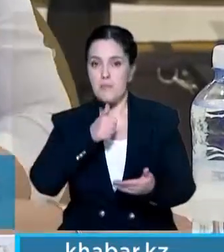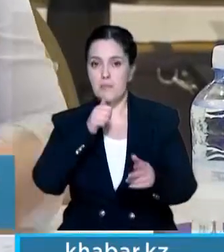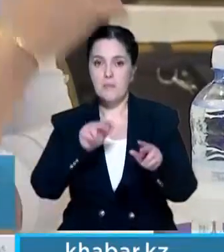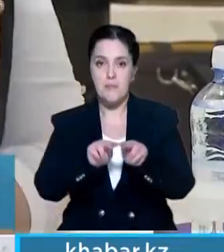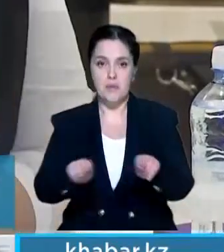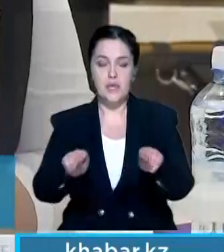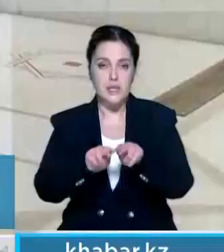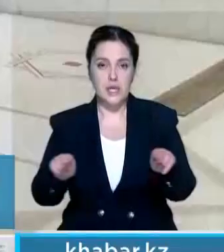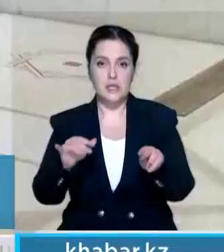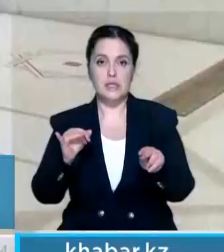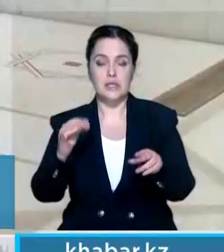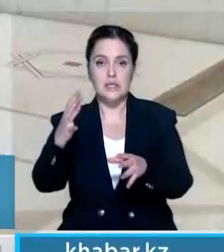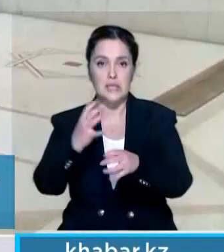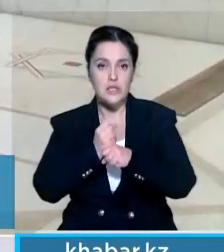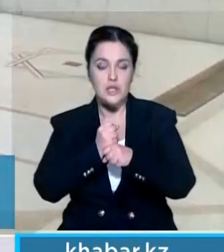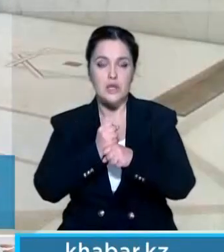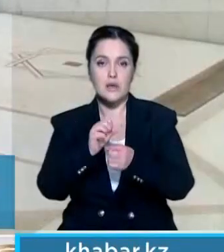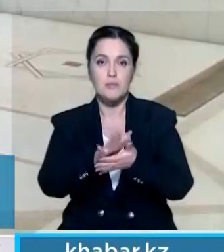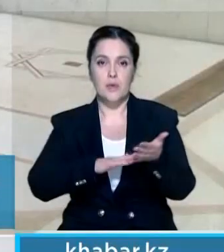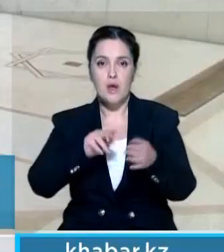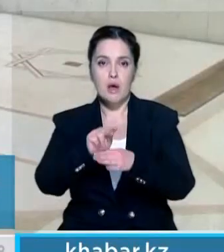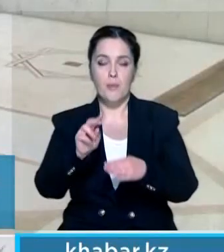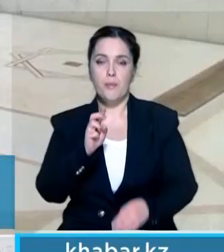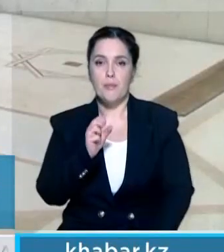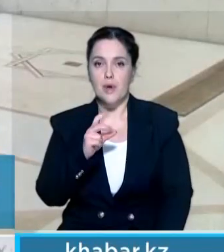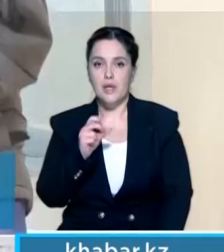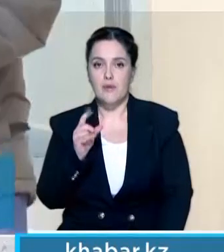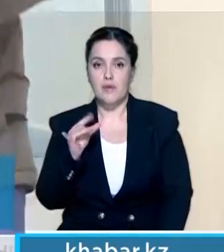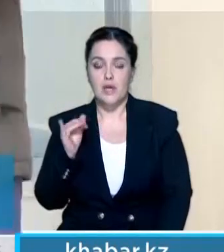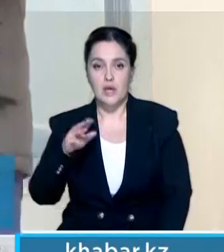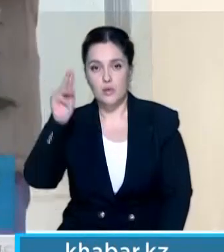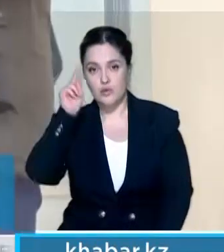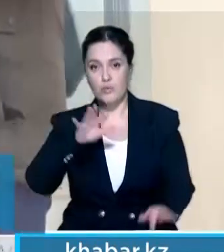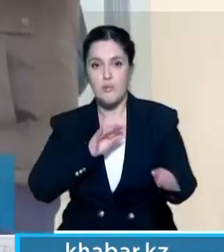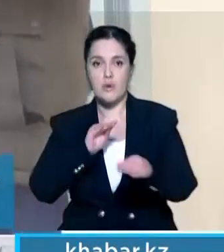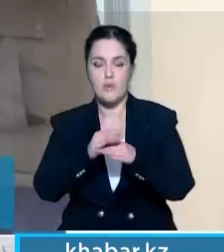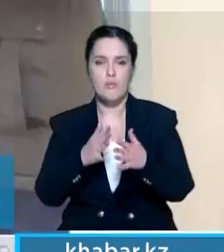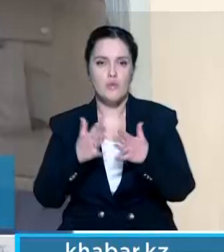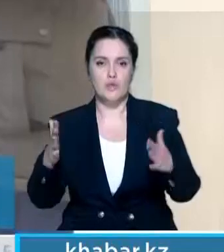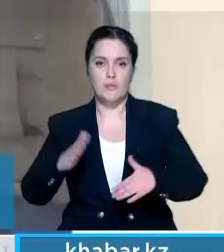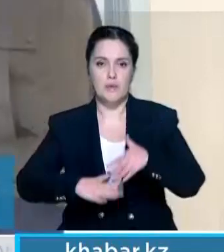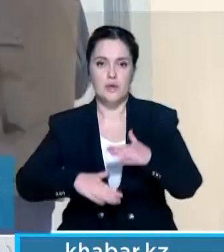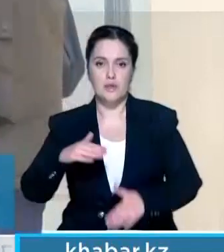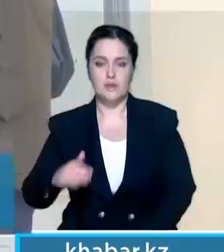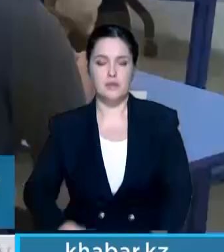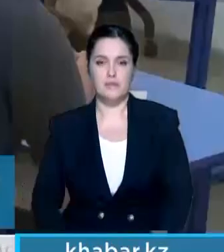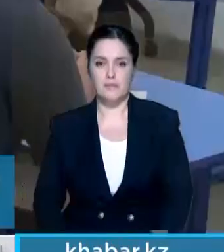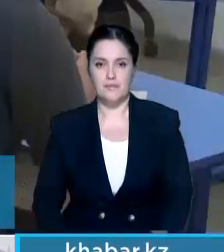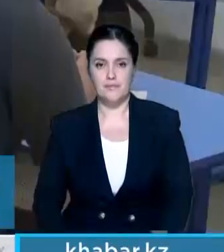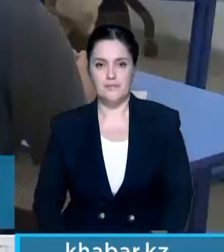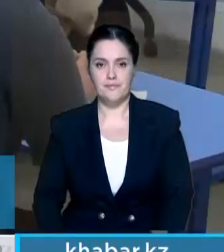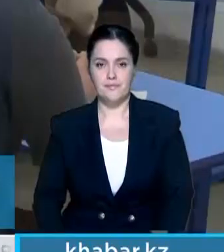и сокращать продолжительность обучения в бакалавриате, а в учебный процесс добавить больше практики.